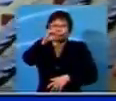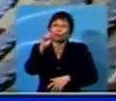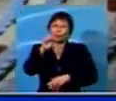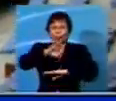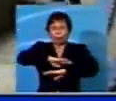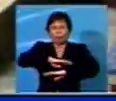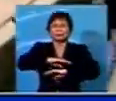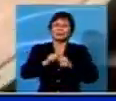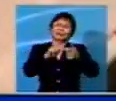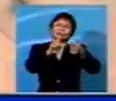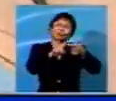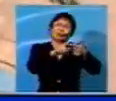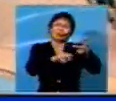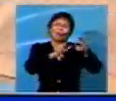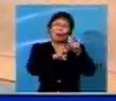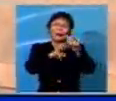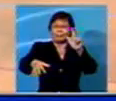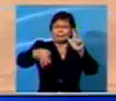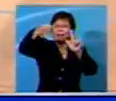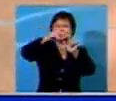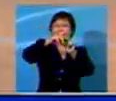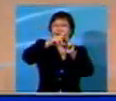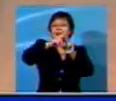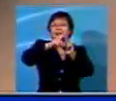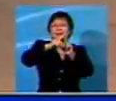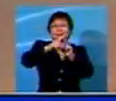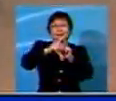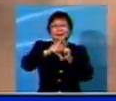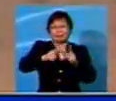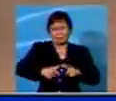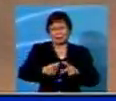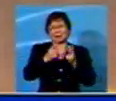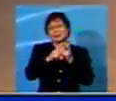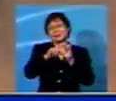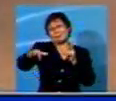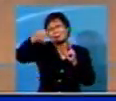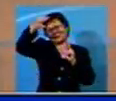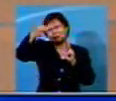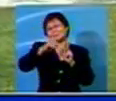berpuas hati dengan pingat perak manakala wakil Perancis Benjamin Adelin dengan pingat